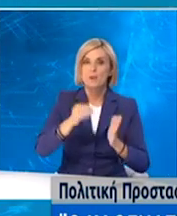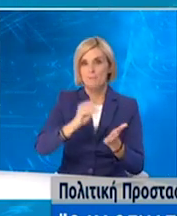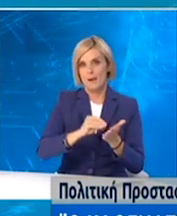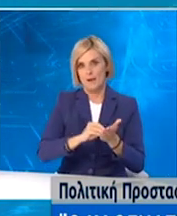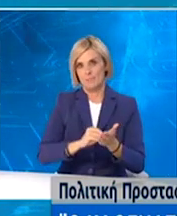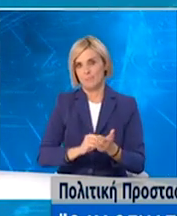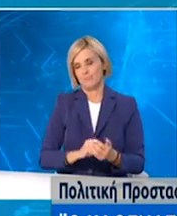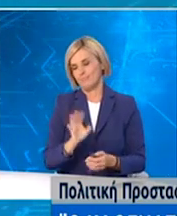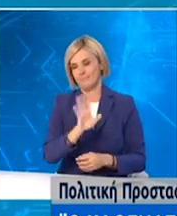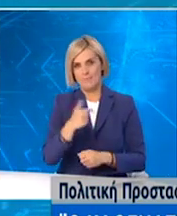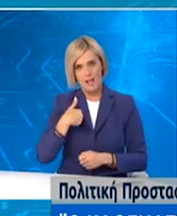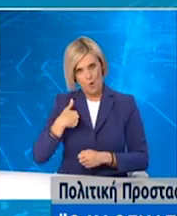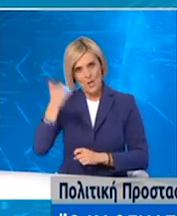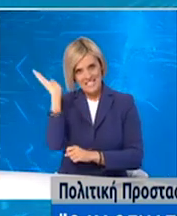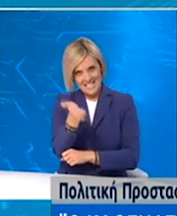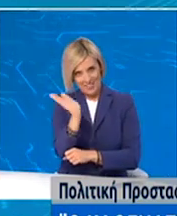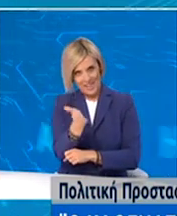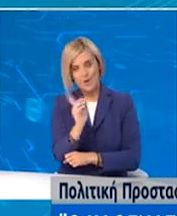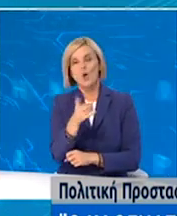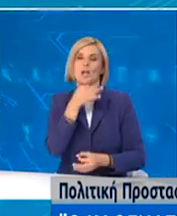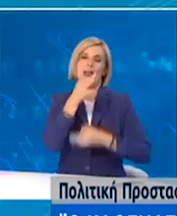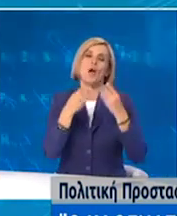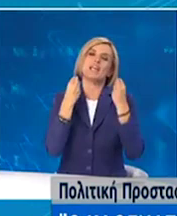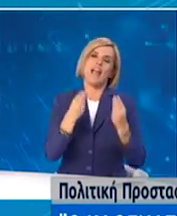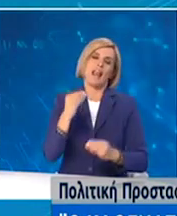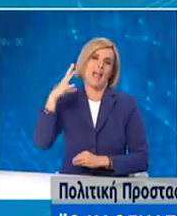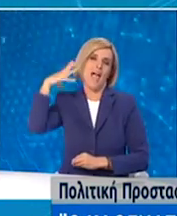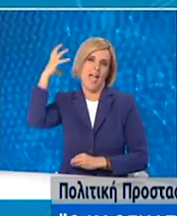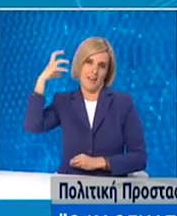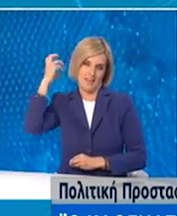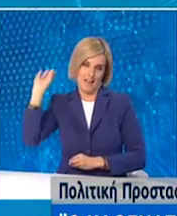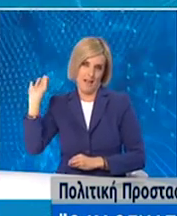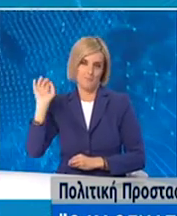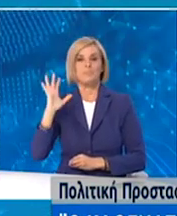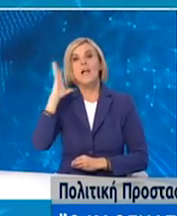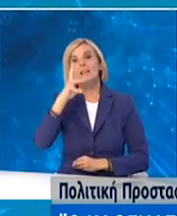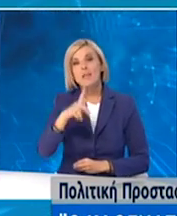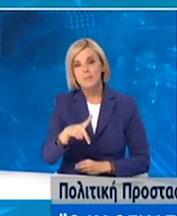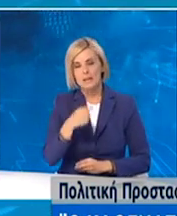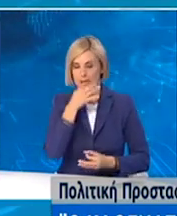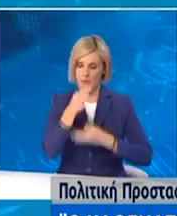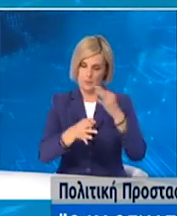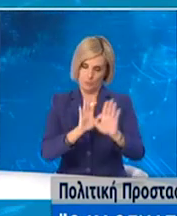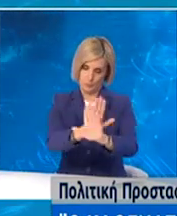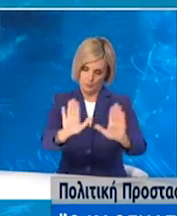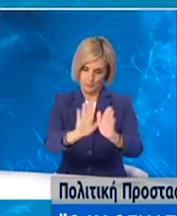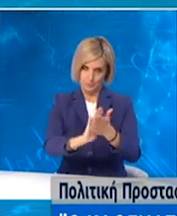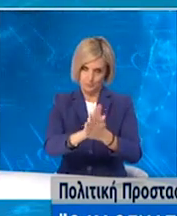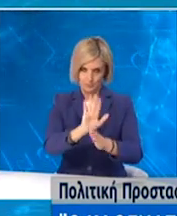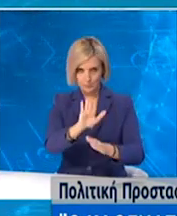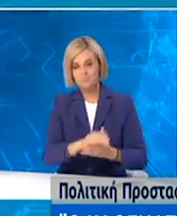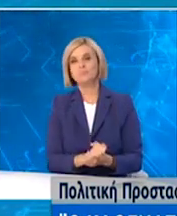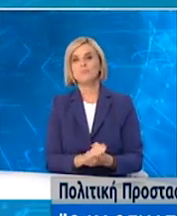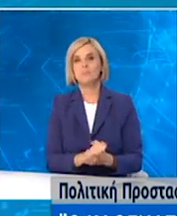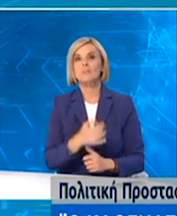δεν αισθάνεται κανένας που σας δέρνω τώρα. Όχι, αλλά το λέω με την καλή έννοια ότι πάντα ήταν λοιπόν η καθιερωμένη συνήθεια του λοιπόν κόσμου. Πάμε στα πρακτικά. Χρειάζεται